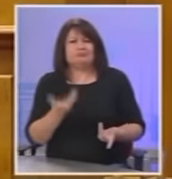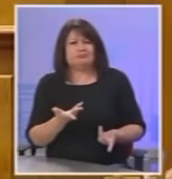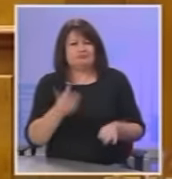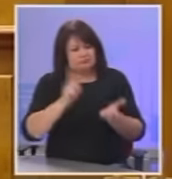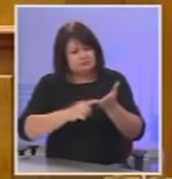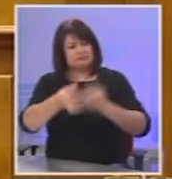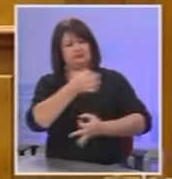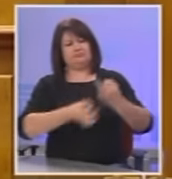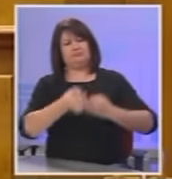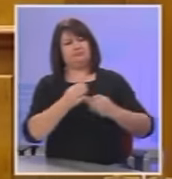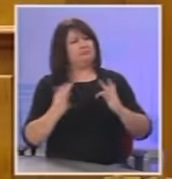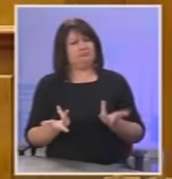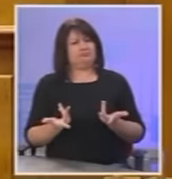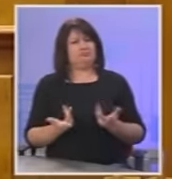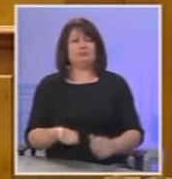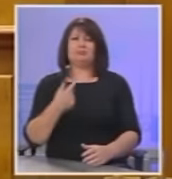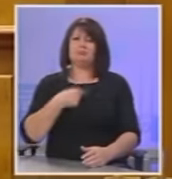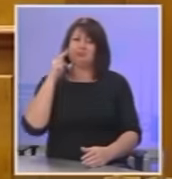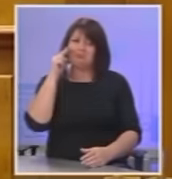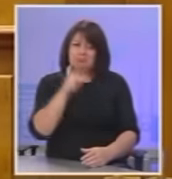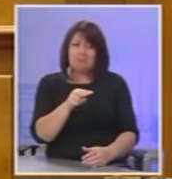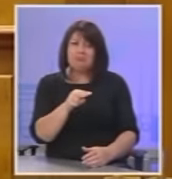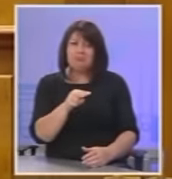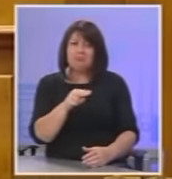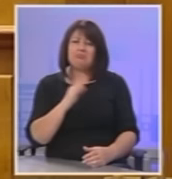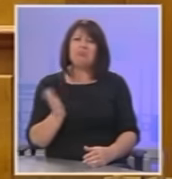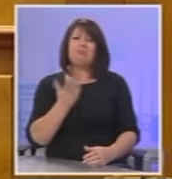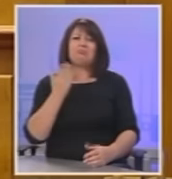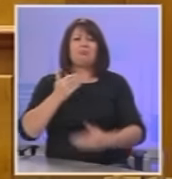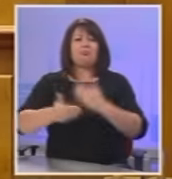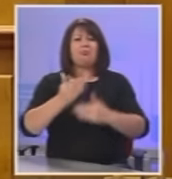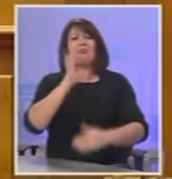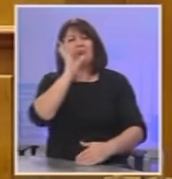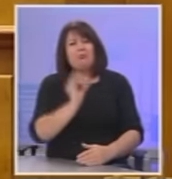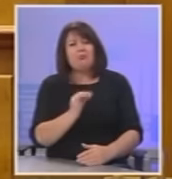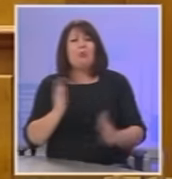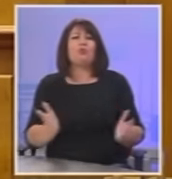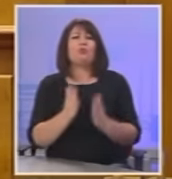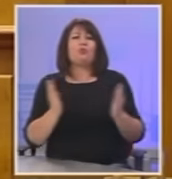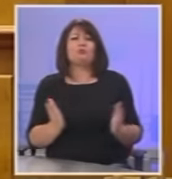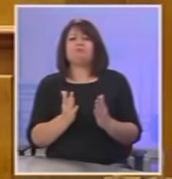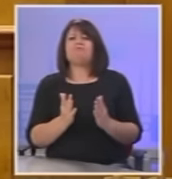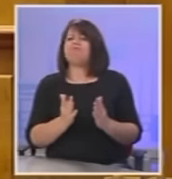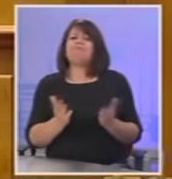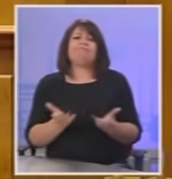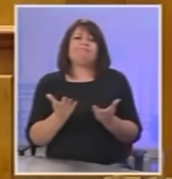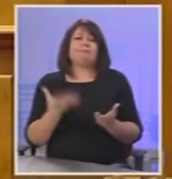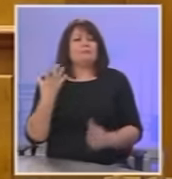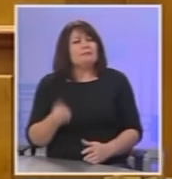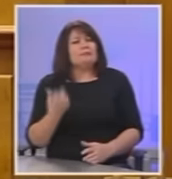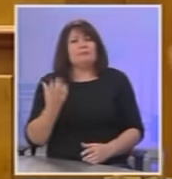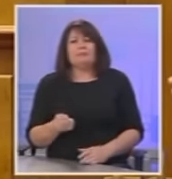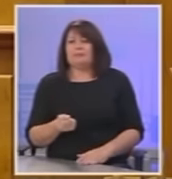να εξηγήσετε στο σώμα. Εμείς βλέπουμε ότι όσο πιο αντικειμενικές διαδικασίες υπάρχουν, όσο πιο πολύ υπάρχει